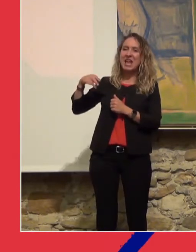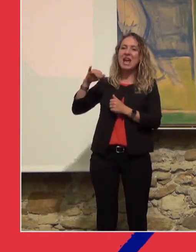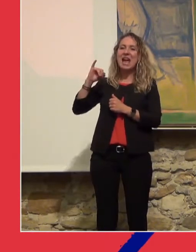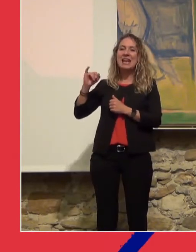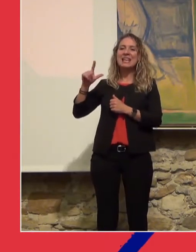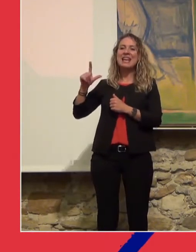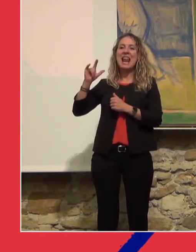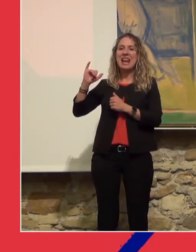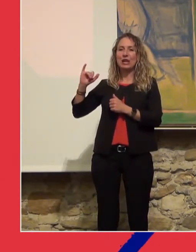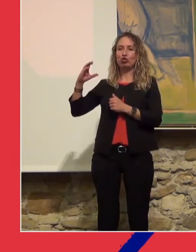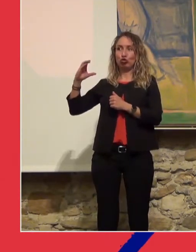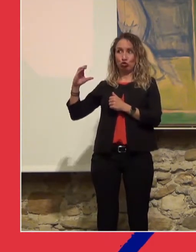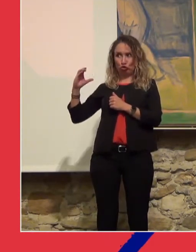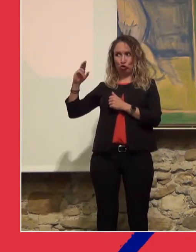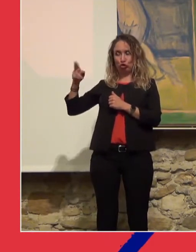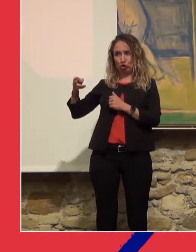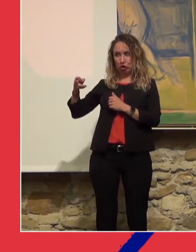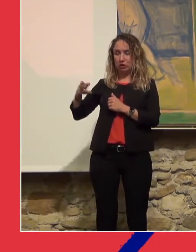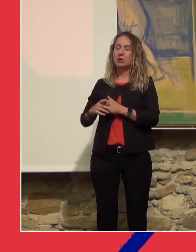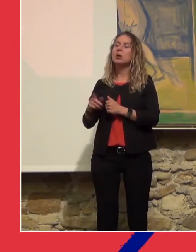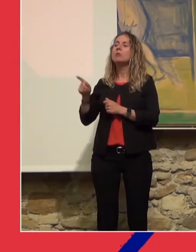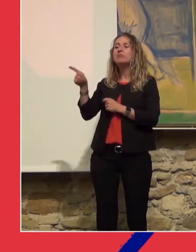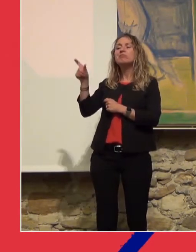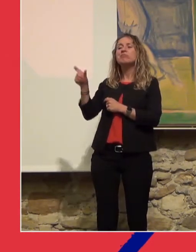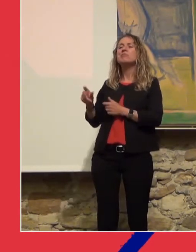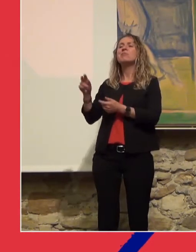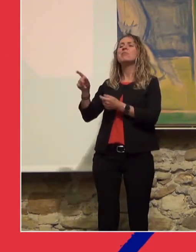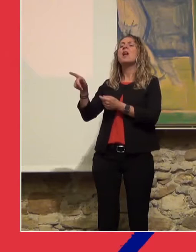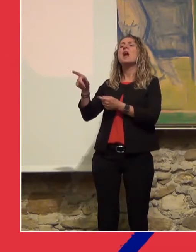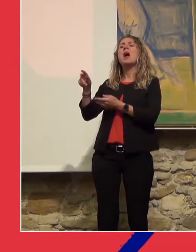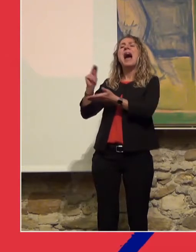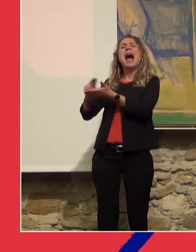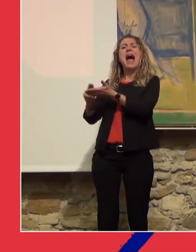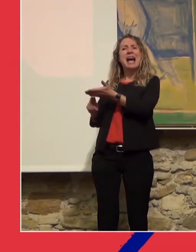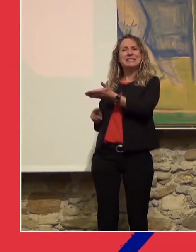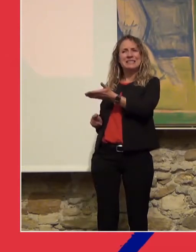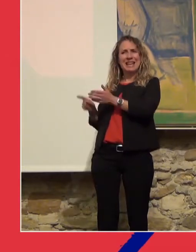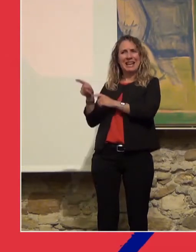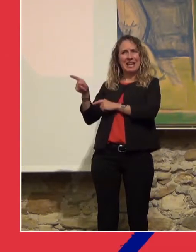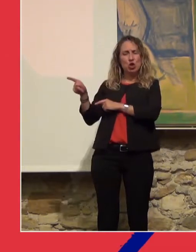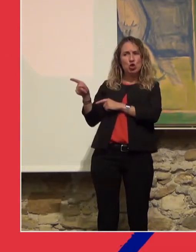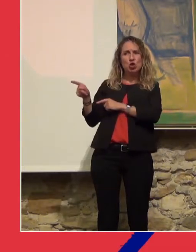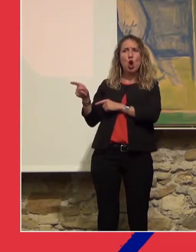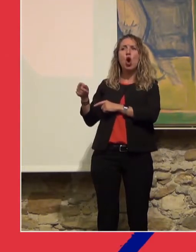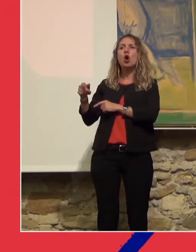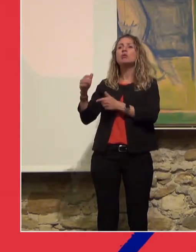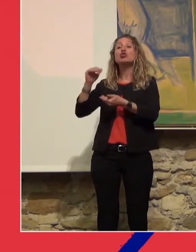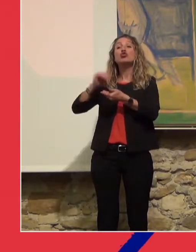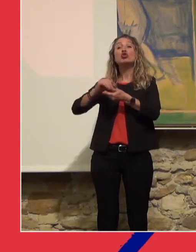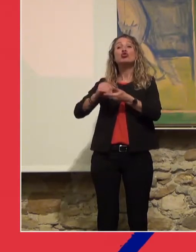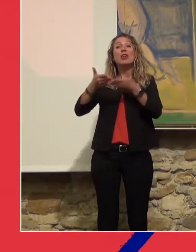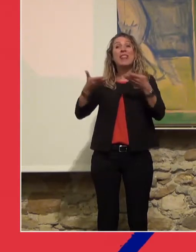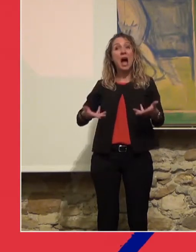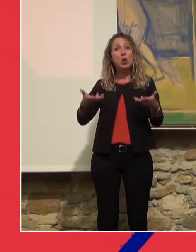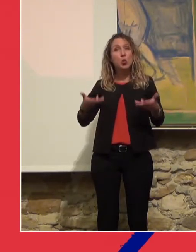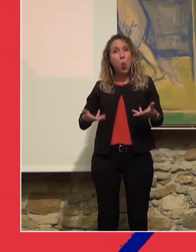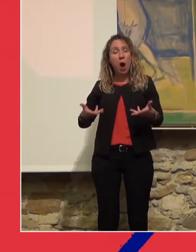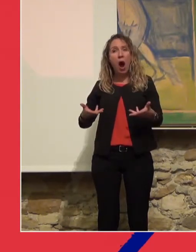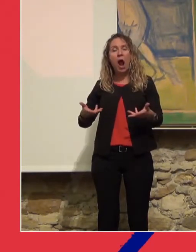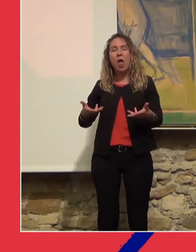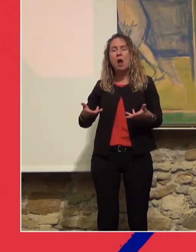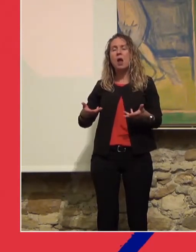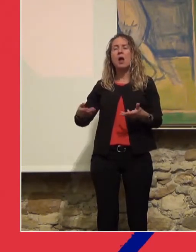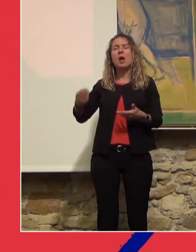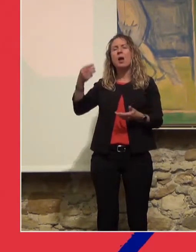fa, quasi 50 anni fa, ha scritto che oggi la società è ossessionata dal mito della scienza, anche se